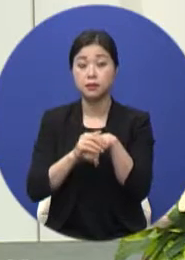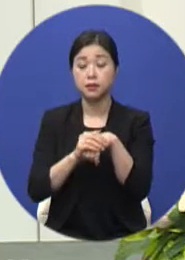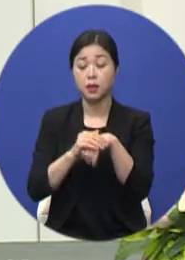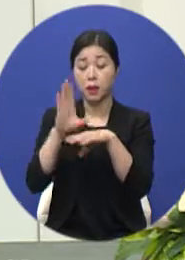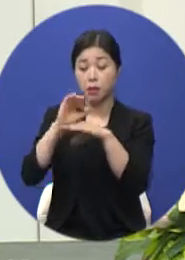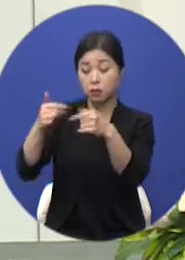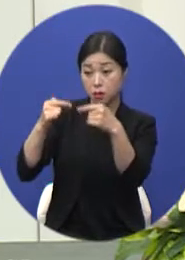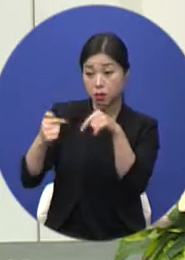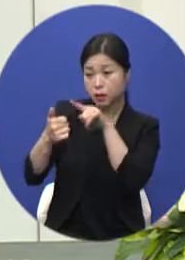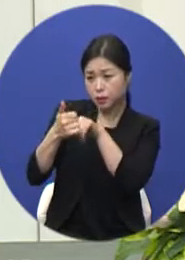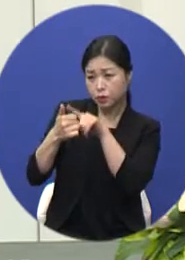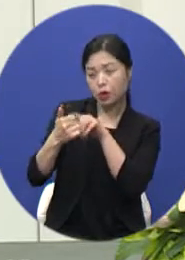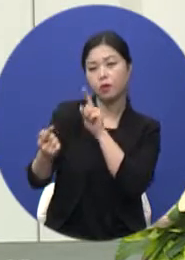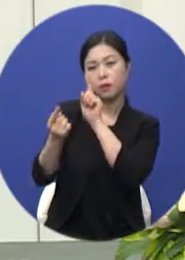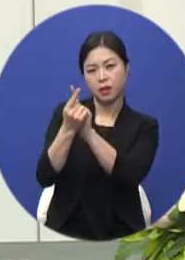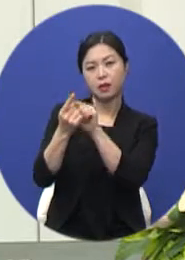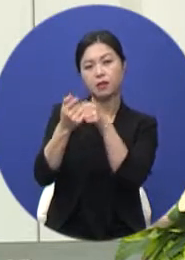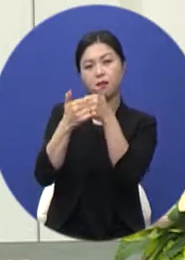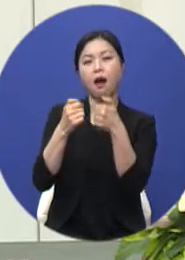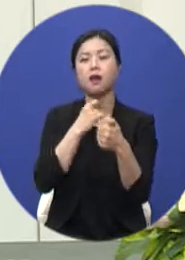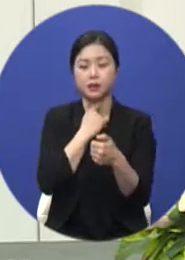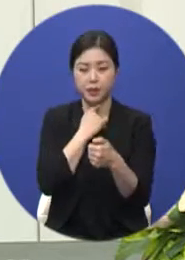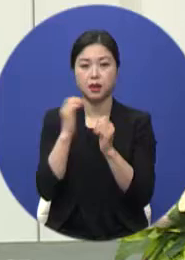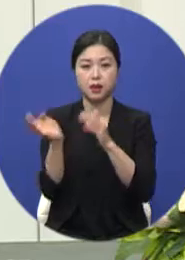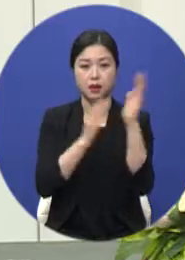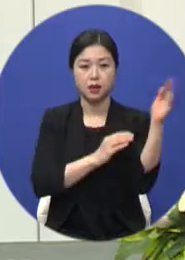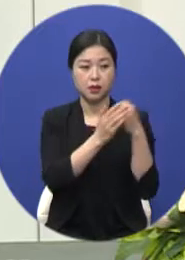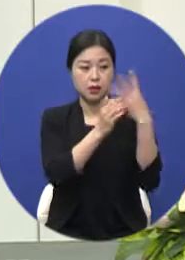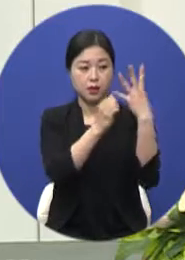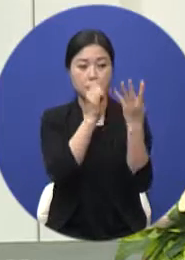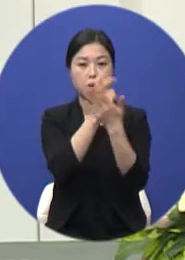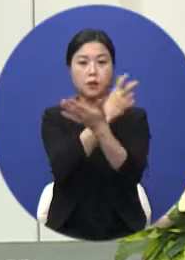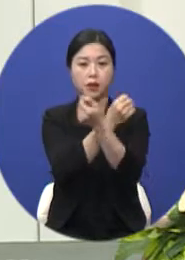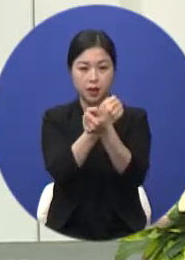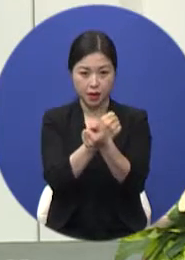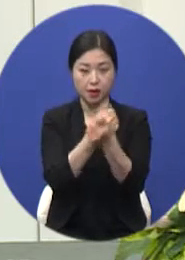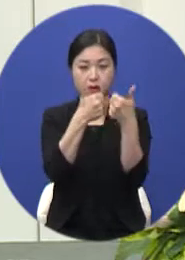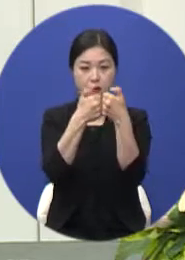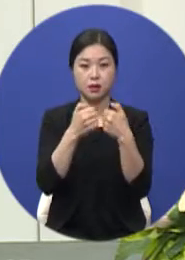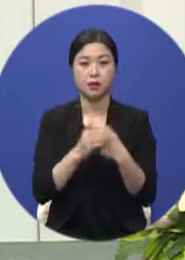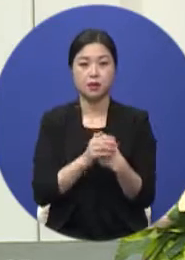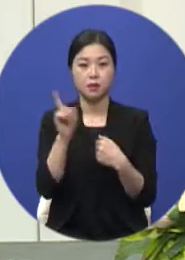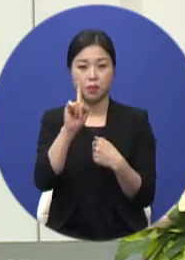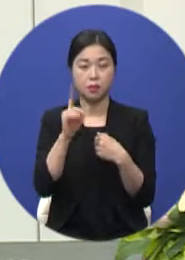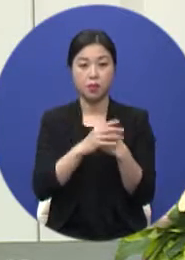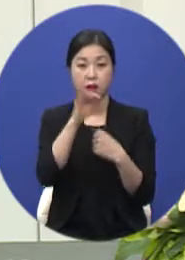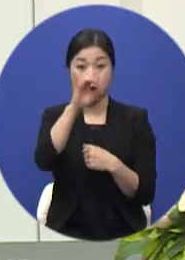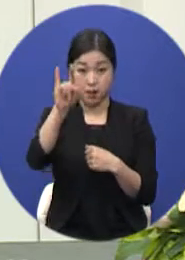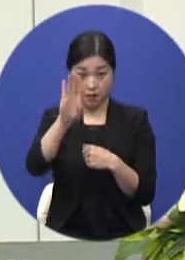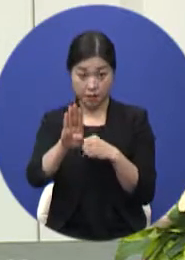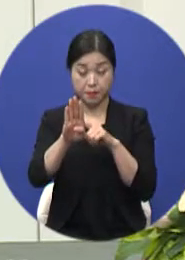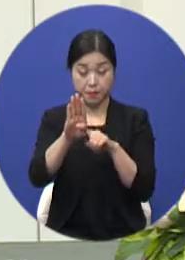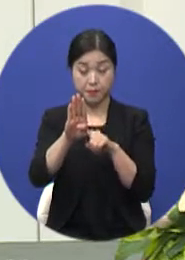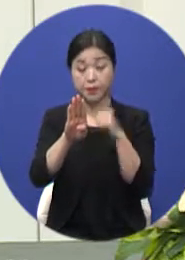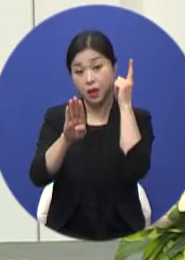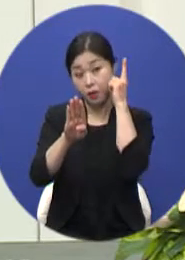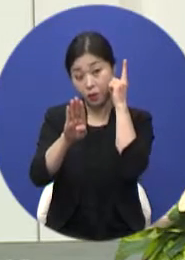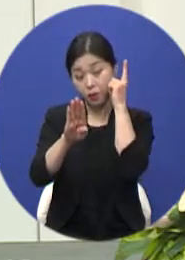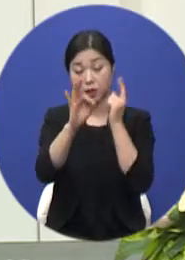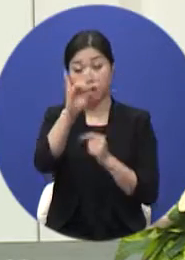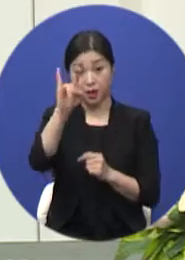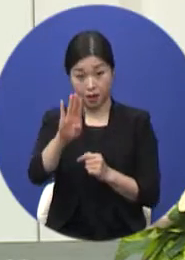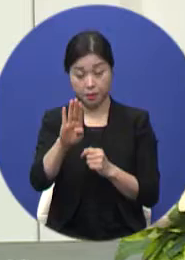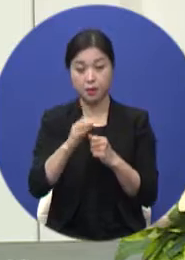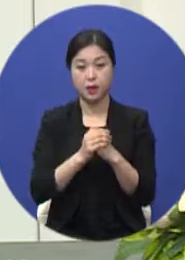하고 싶다 하면 그렇게 해드릴 수가 있고 4번은 법률 예약 상담인데 어플리케이션 우리가 앱이라고 하잖아요. 그